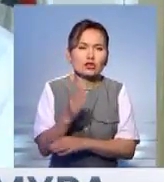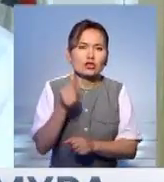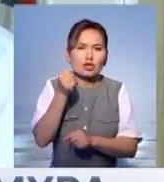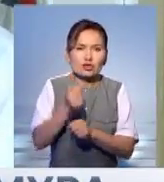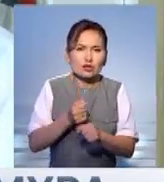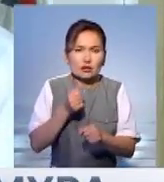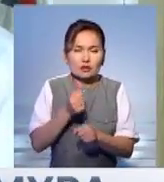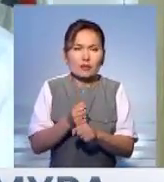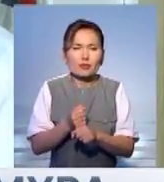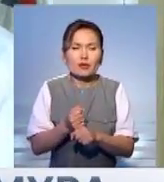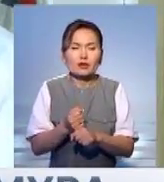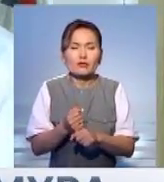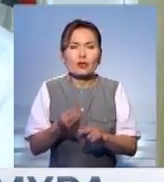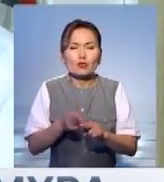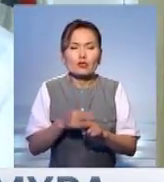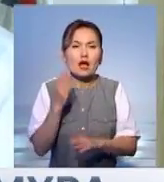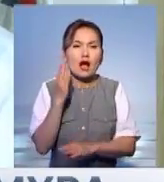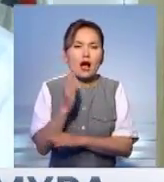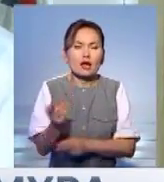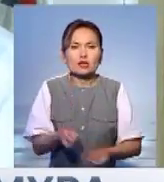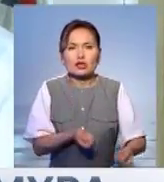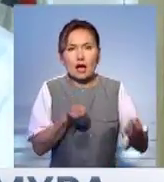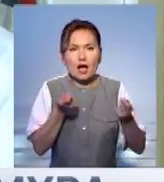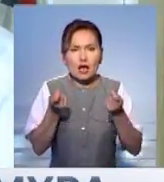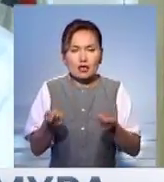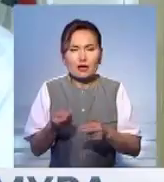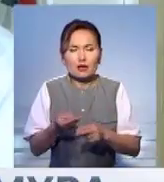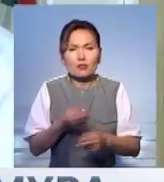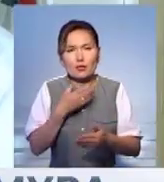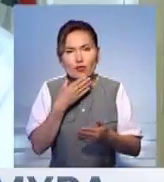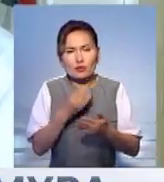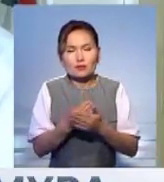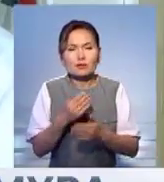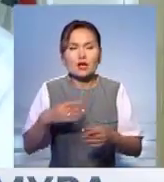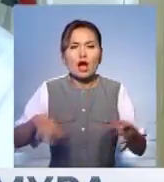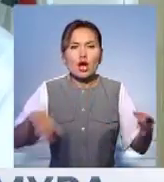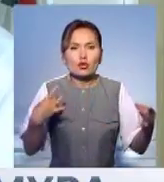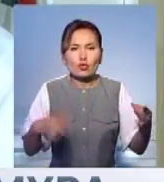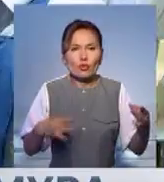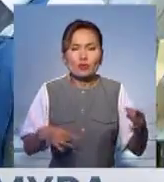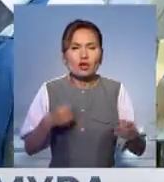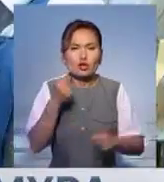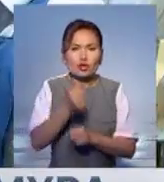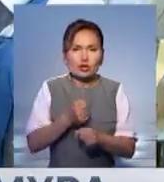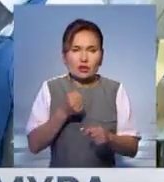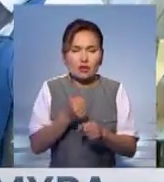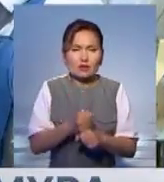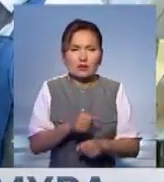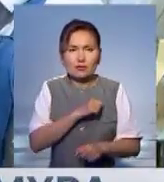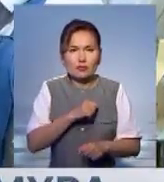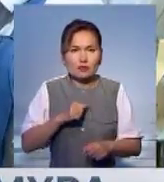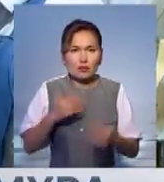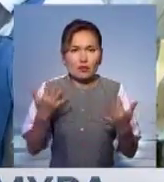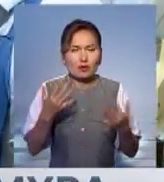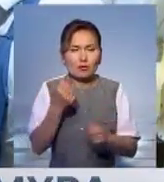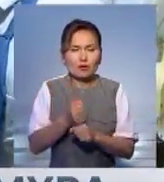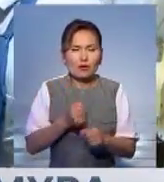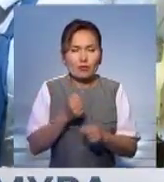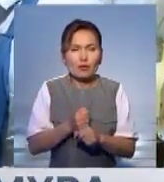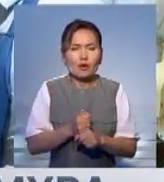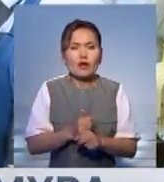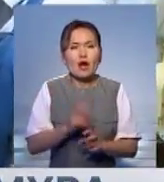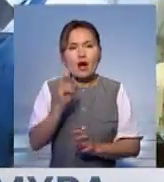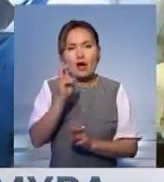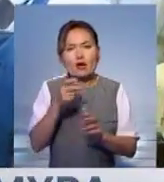ағашын алдыртып оны да зерттеп одан да жаңағы осы домбырамен айналысып келе жатырмын. Ауласындағы шеберханада ол